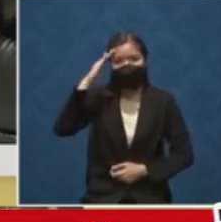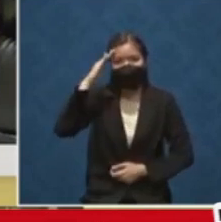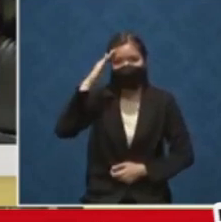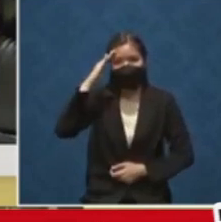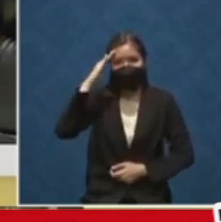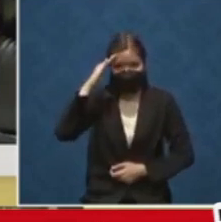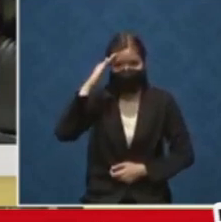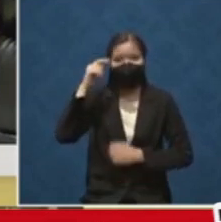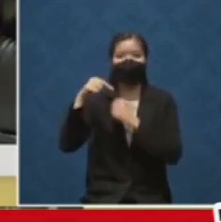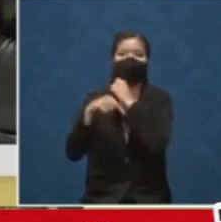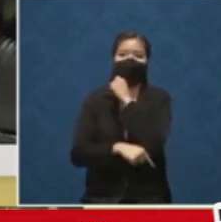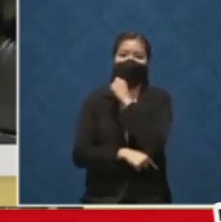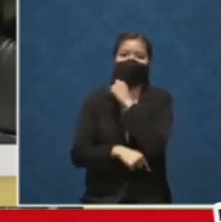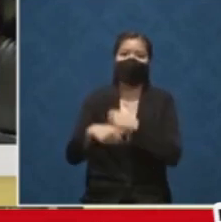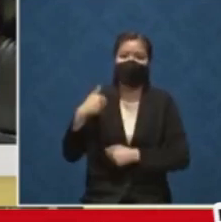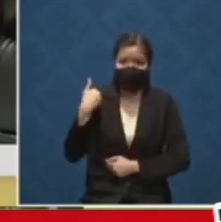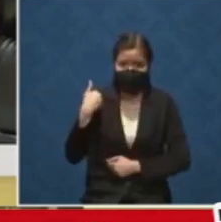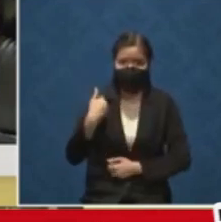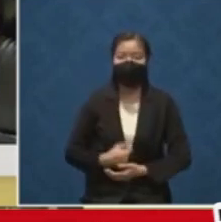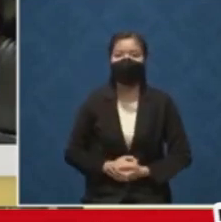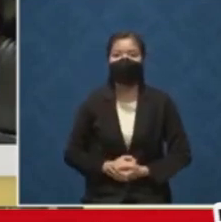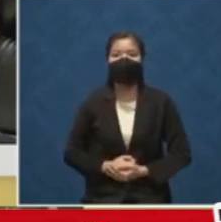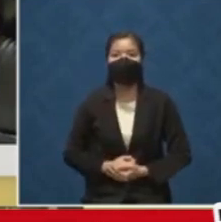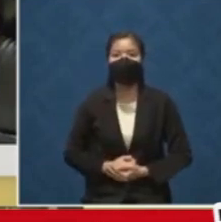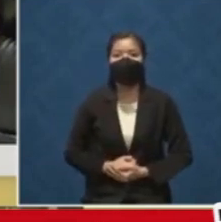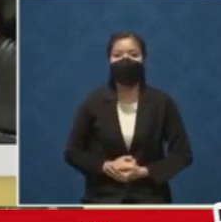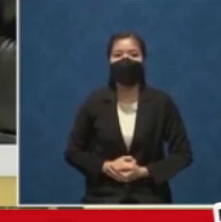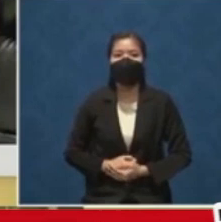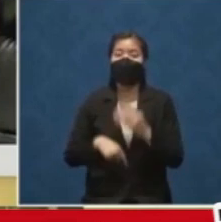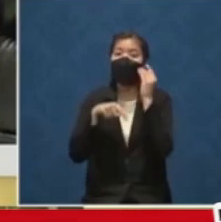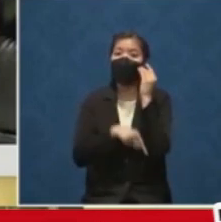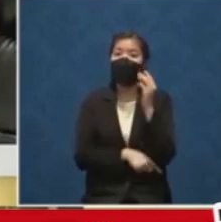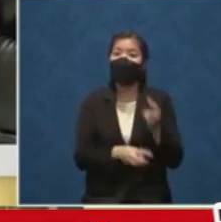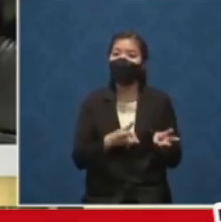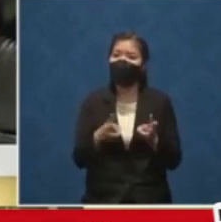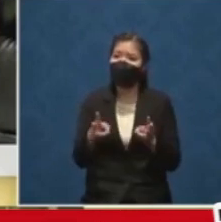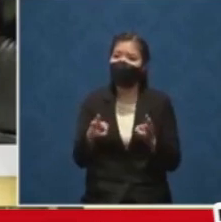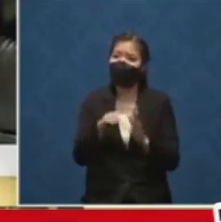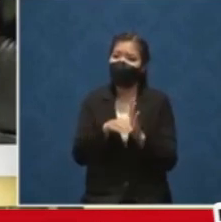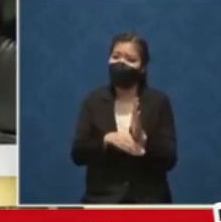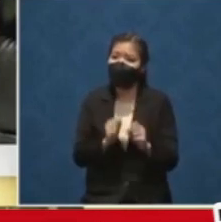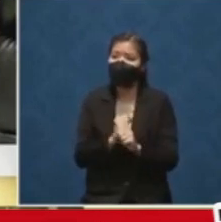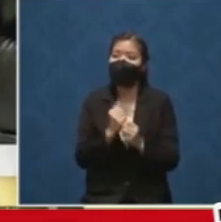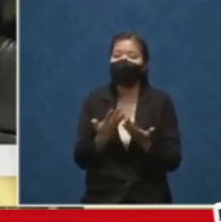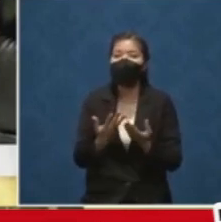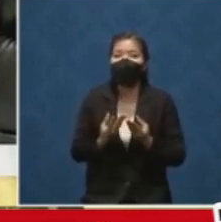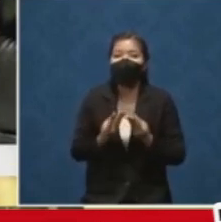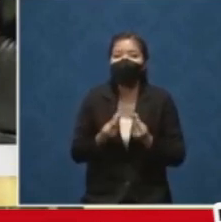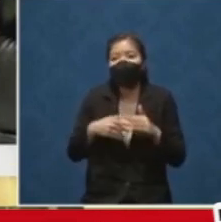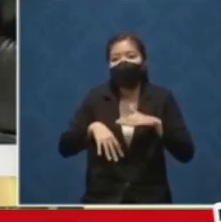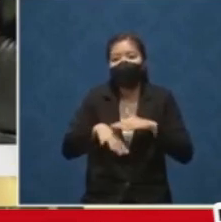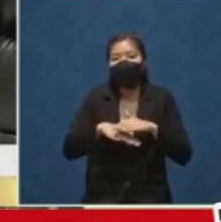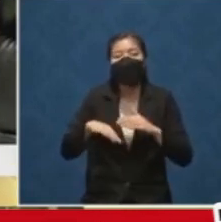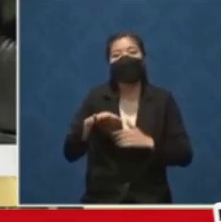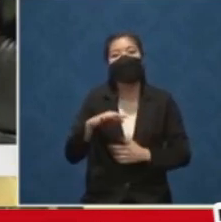ที่ภาคเก้าจะทุจริตกัยัไไปัไงก็คงจะไม่มีรายลเอียดเพีงแต่ผมข้อง